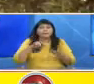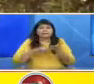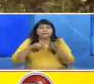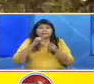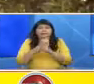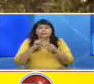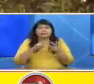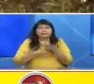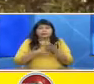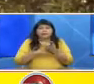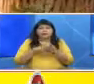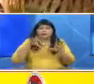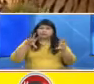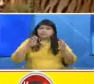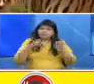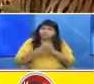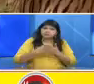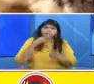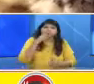की आबादी